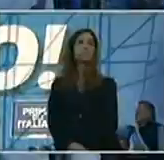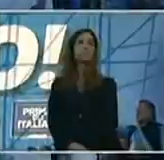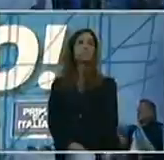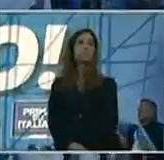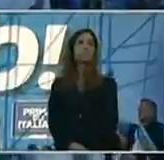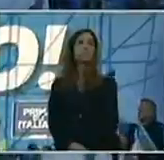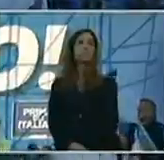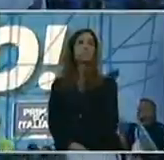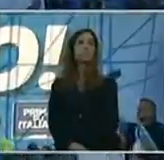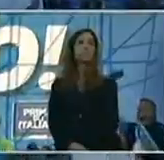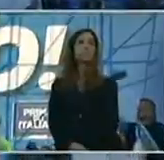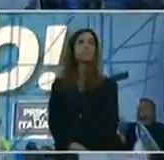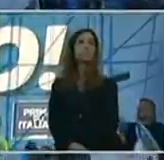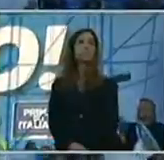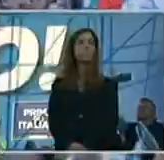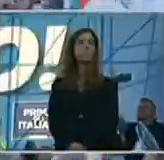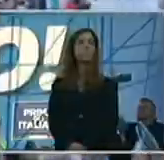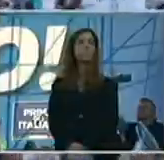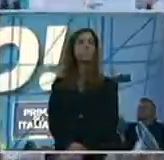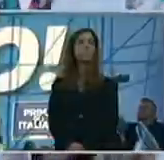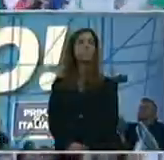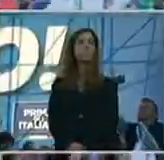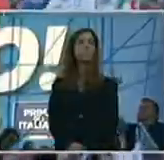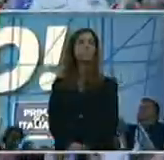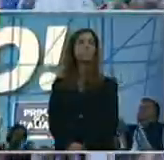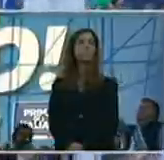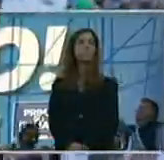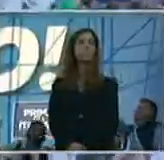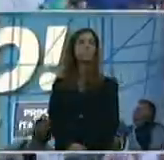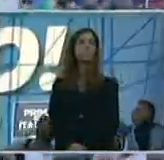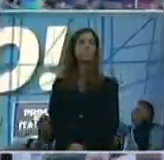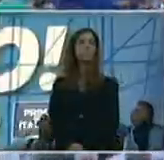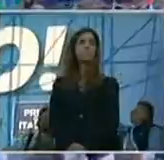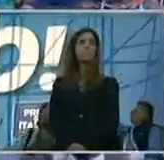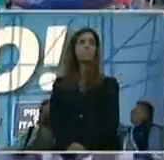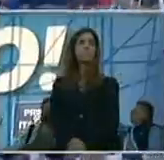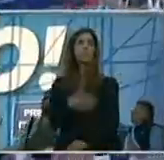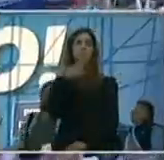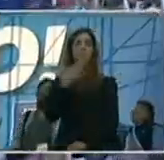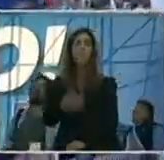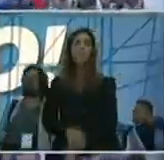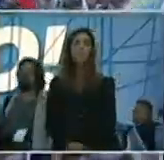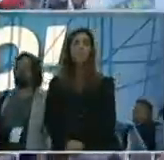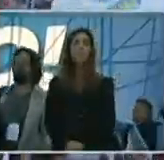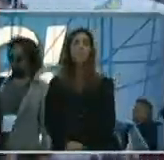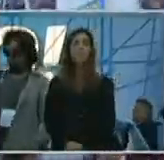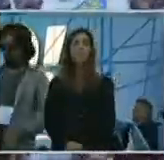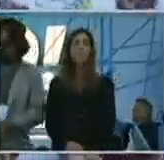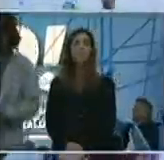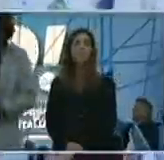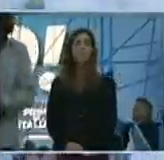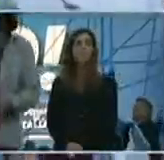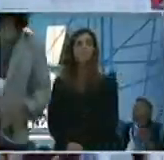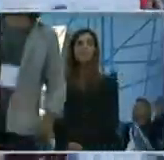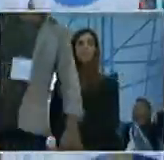Ora sarà interessante notare se nel discorso di Salvini ci sarà un diverso Salvini o e quanto o no, se